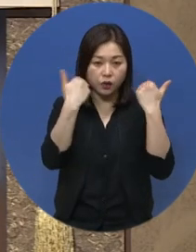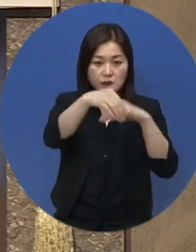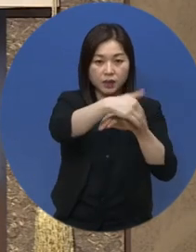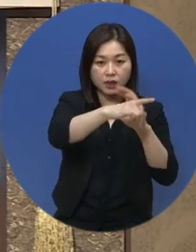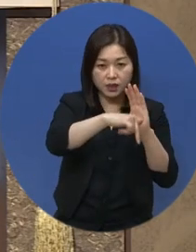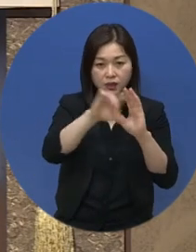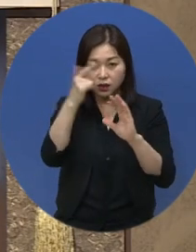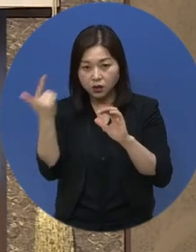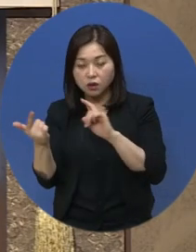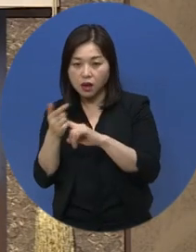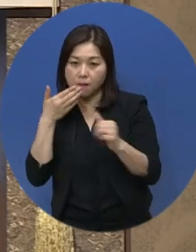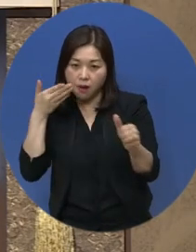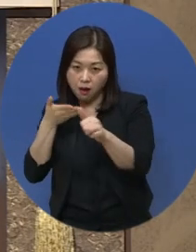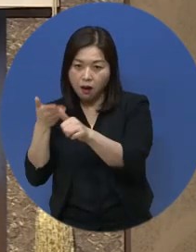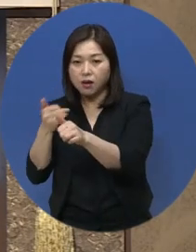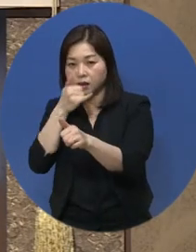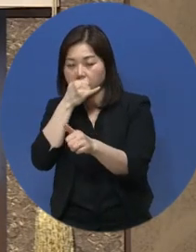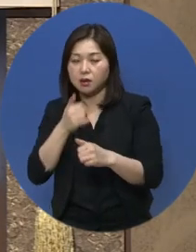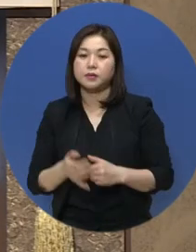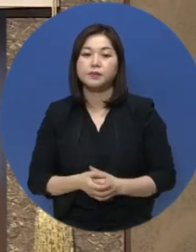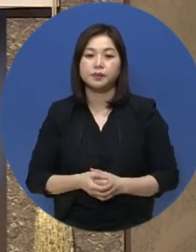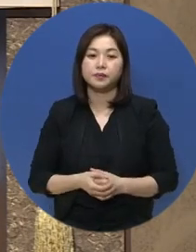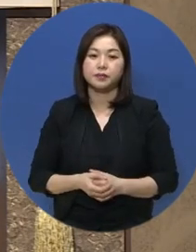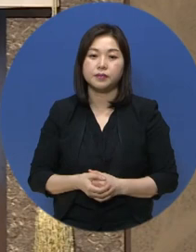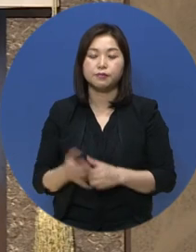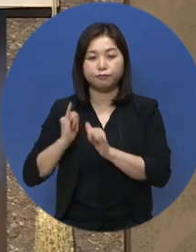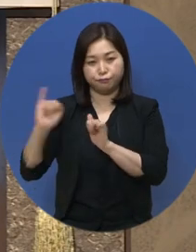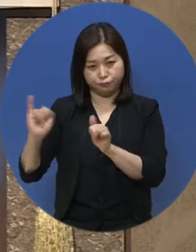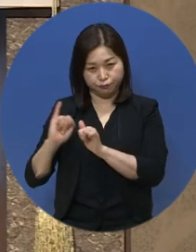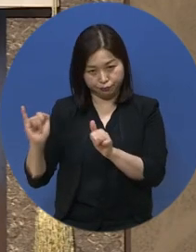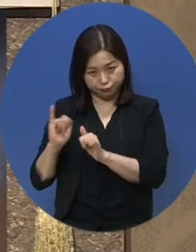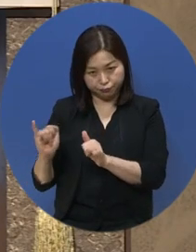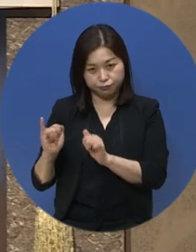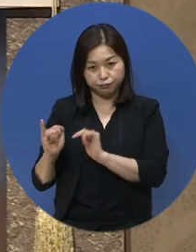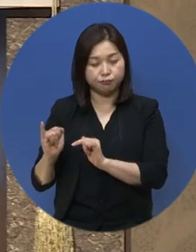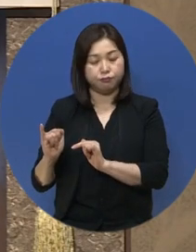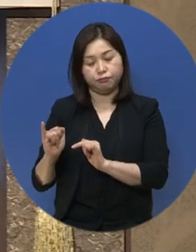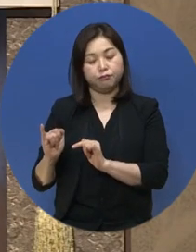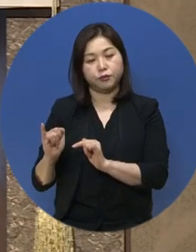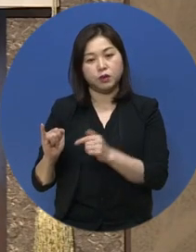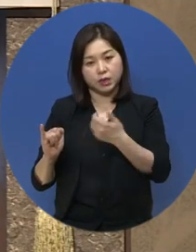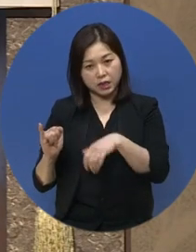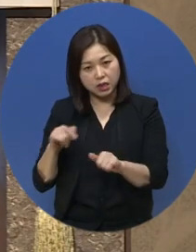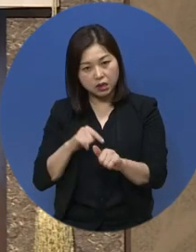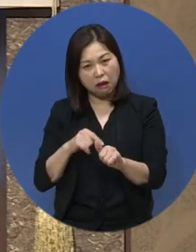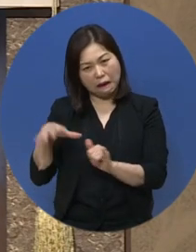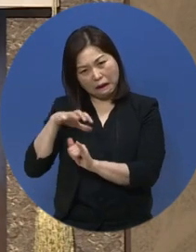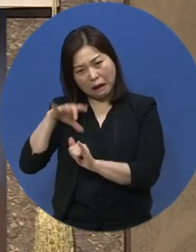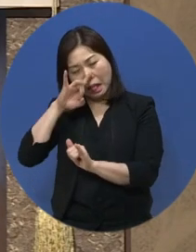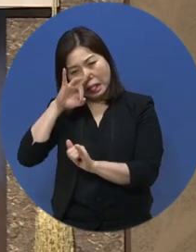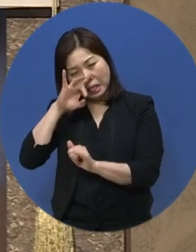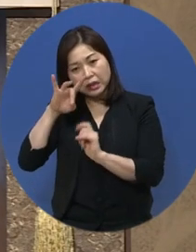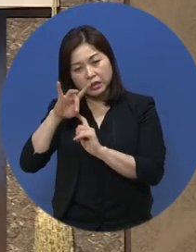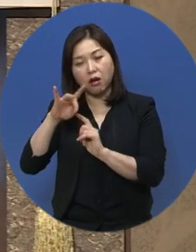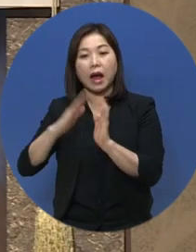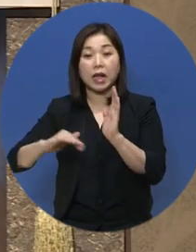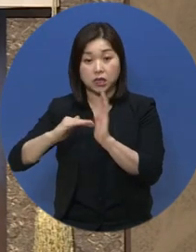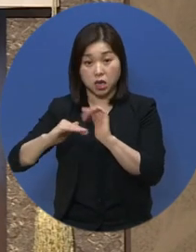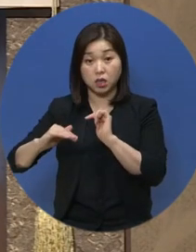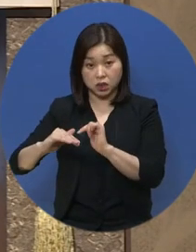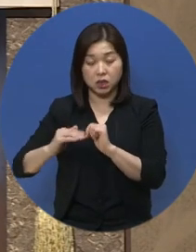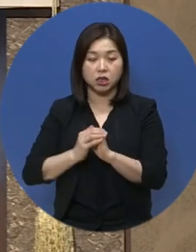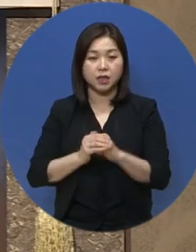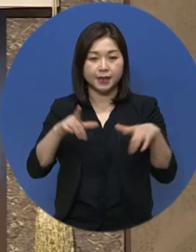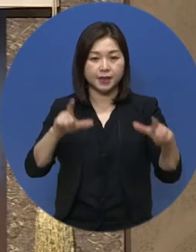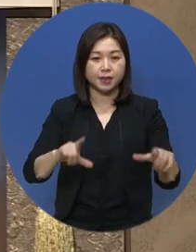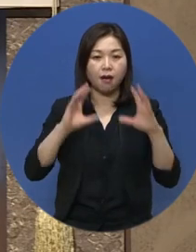급식을 또 제공을 하고 있어서 예. 뭐 맞벌이 부부라든지 뭐 또 아이들을 돌볼 수 없는 환경이 되어 있는 가정은